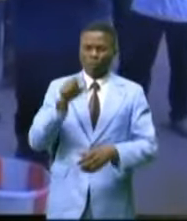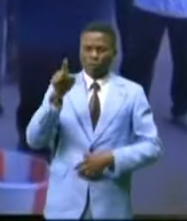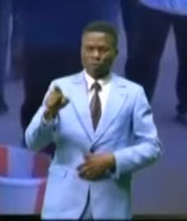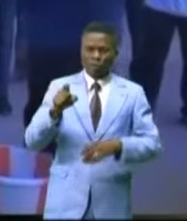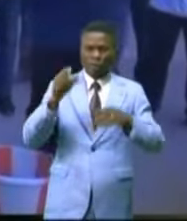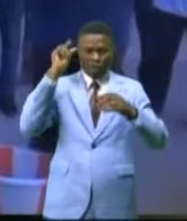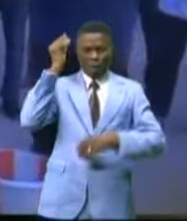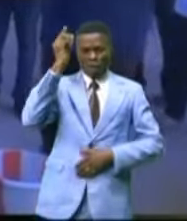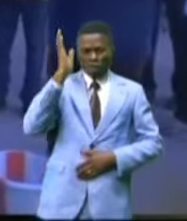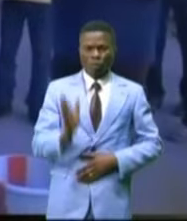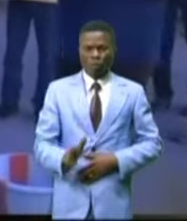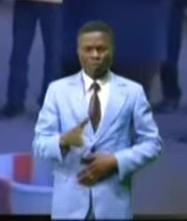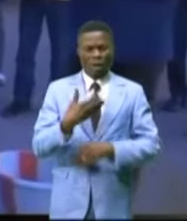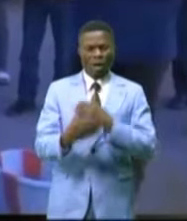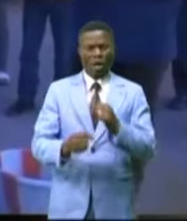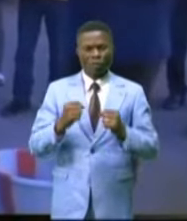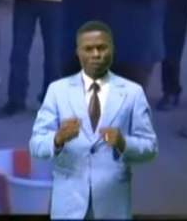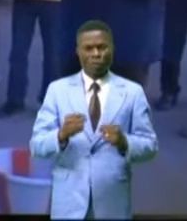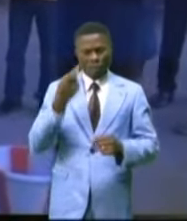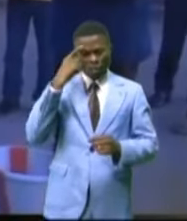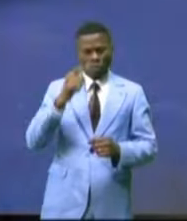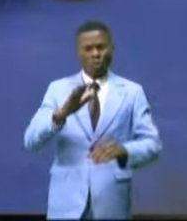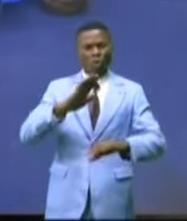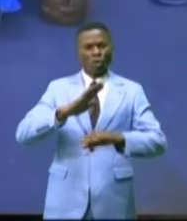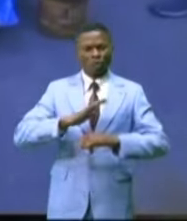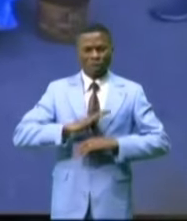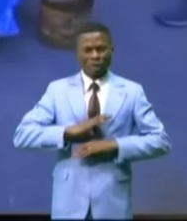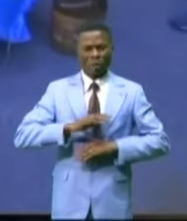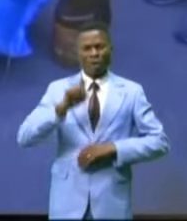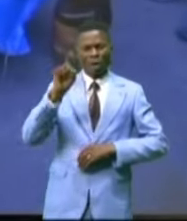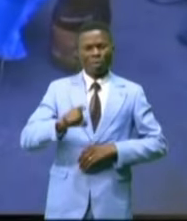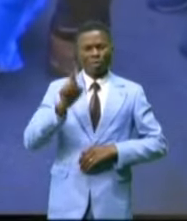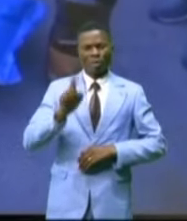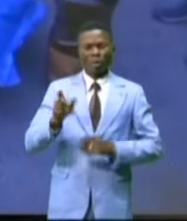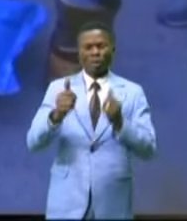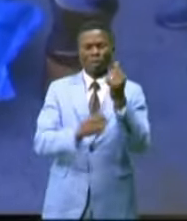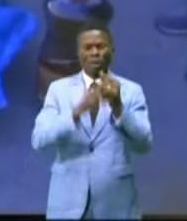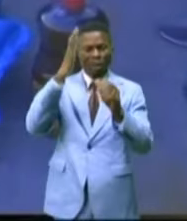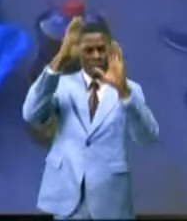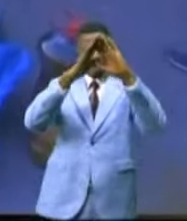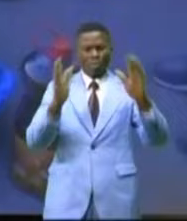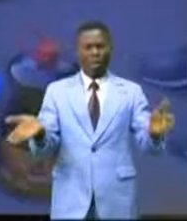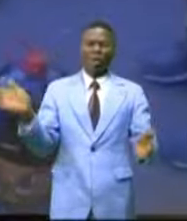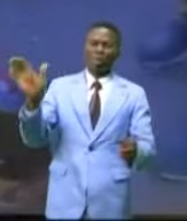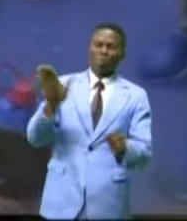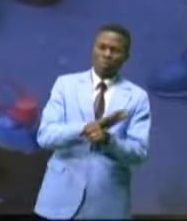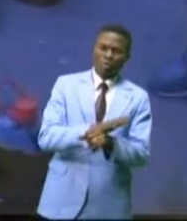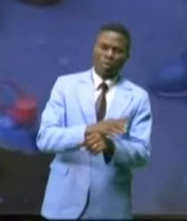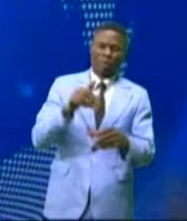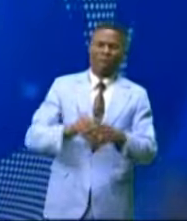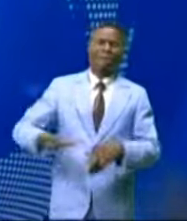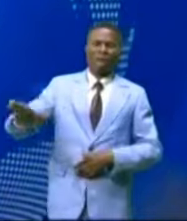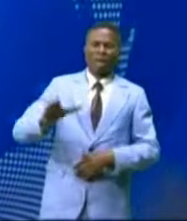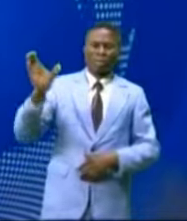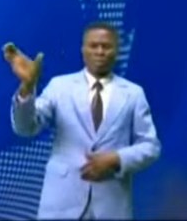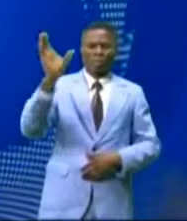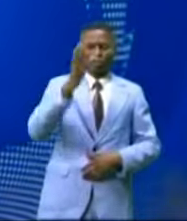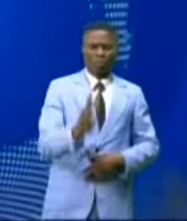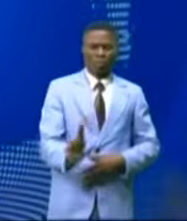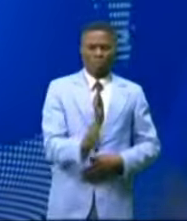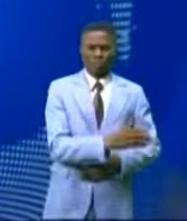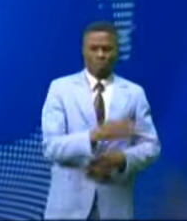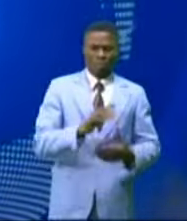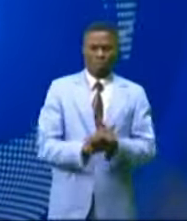République ne ménage aucun effort pour soulager tant soit peu les sinistrés disséminés à travers le pays